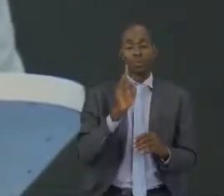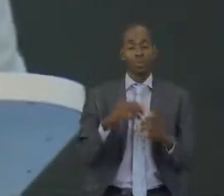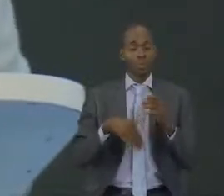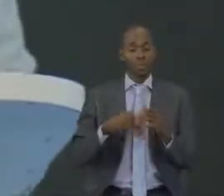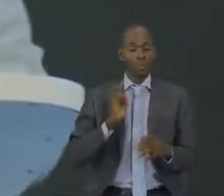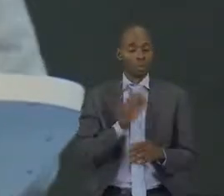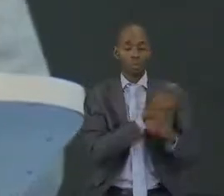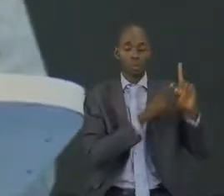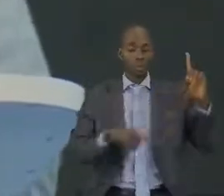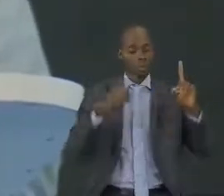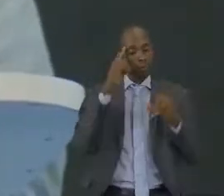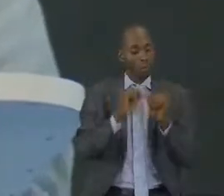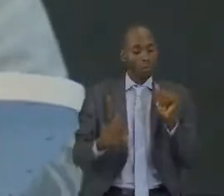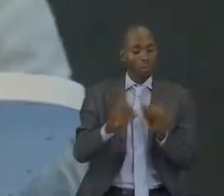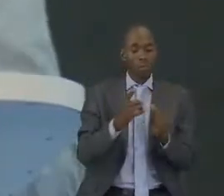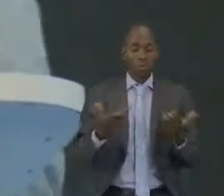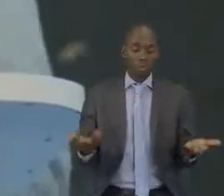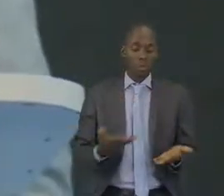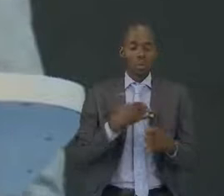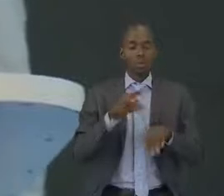ici et en ligne. Nous prions.